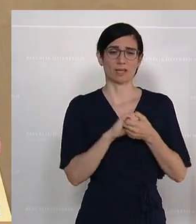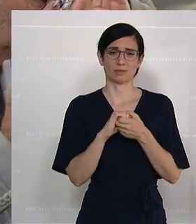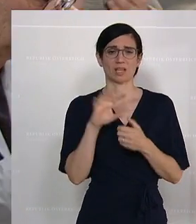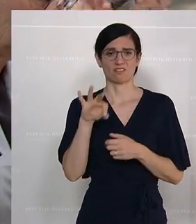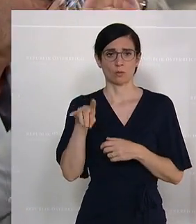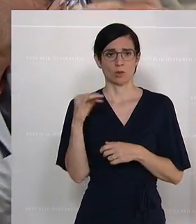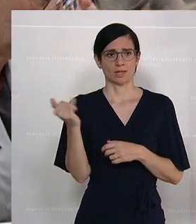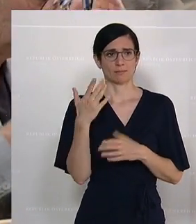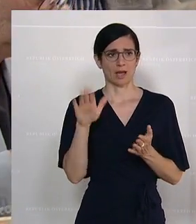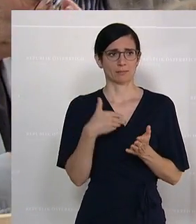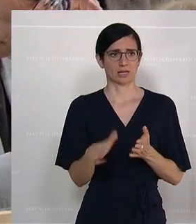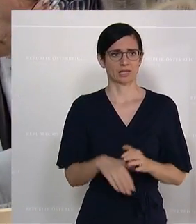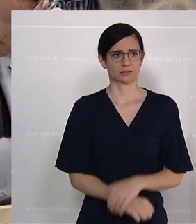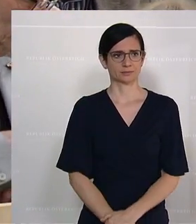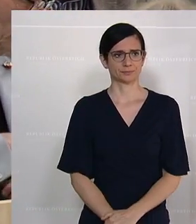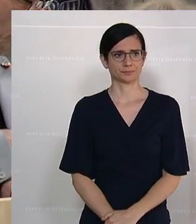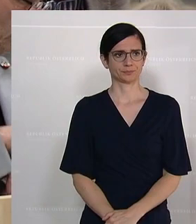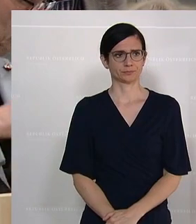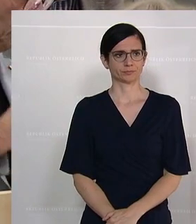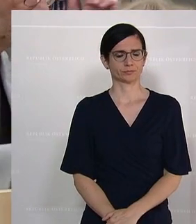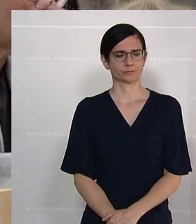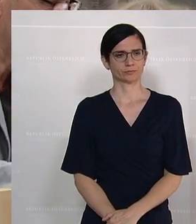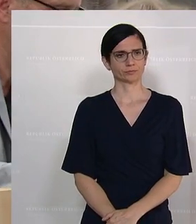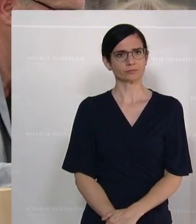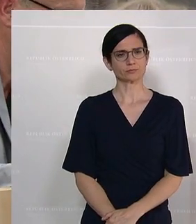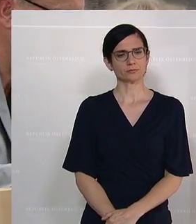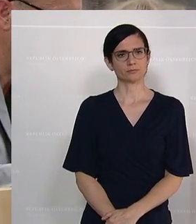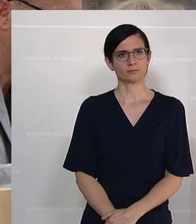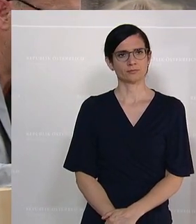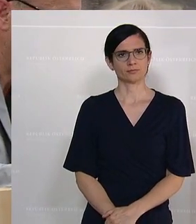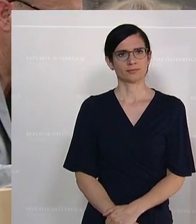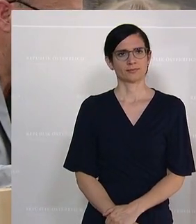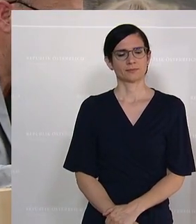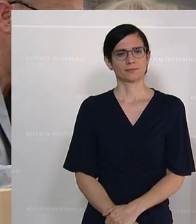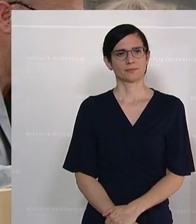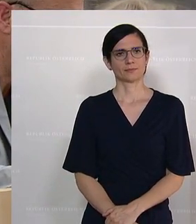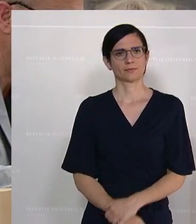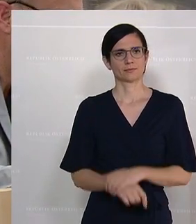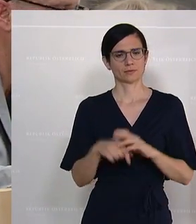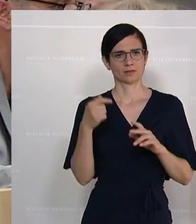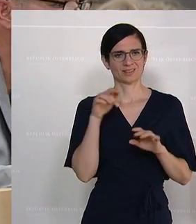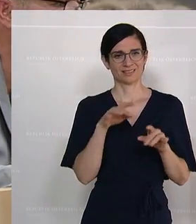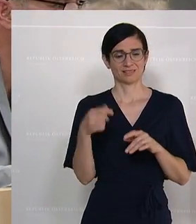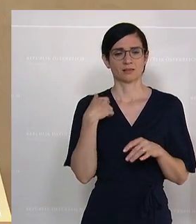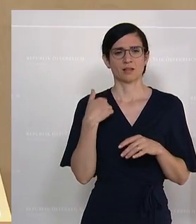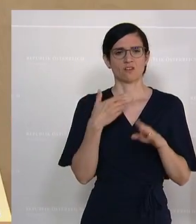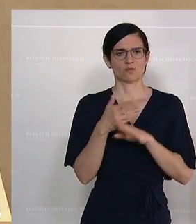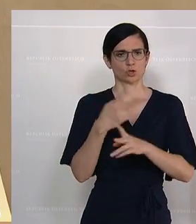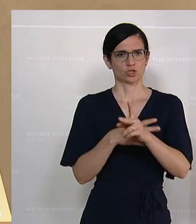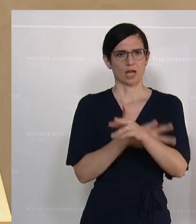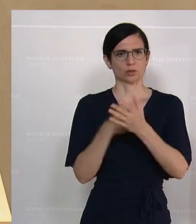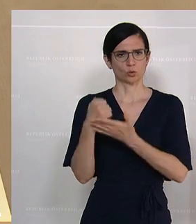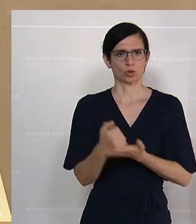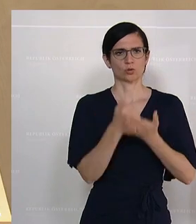es war es war im grunde eine unterstützung der staaten die das notwendig haben damit sie ihre